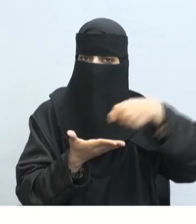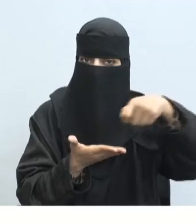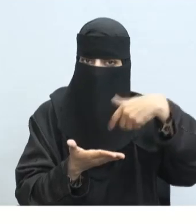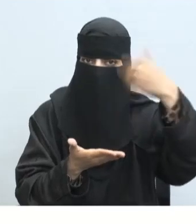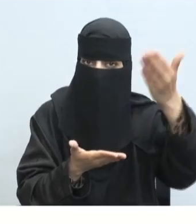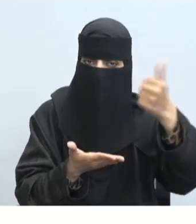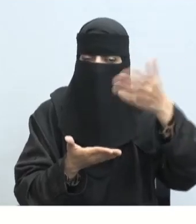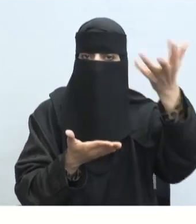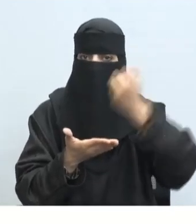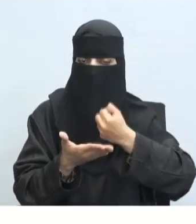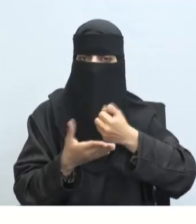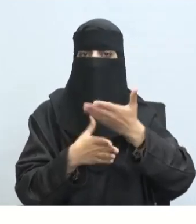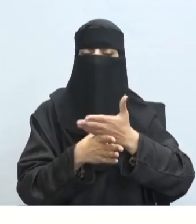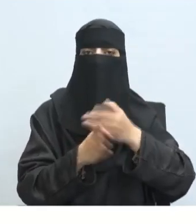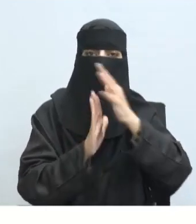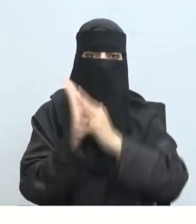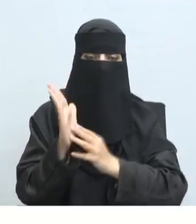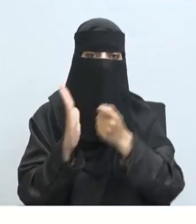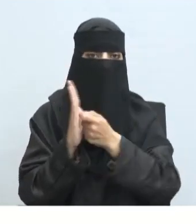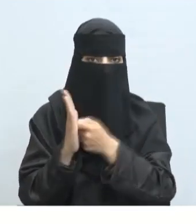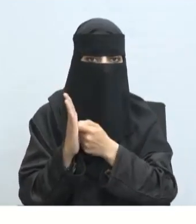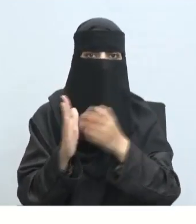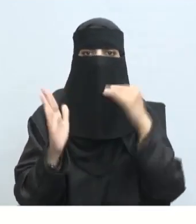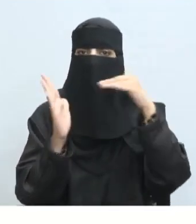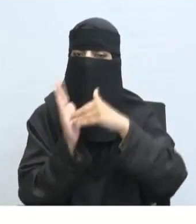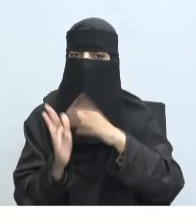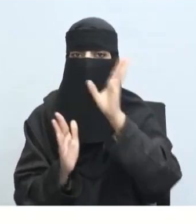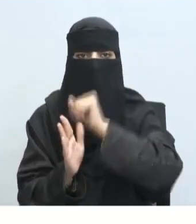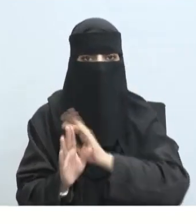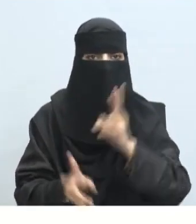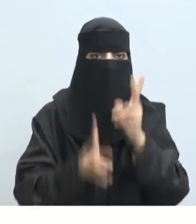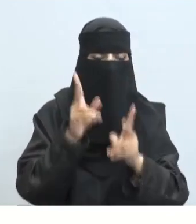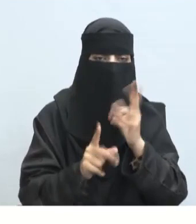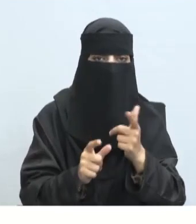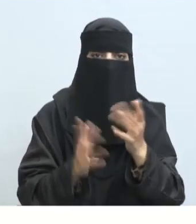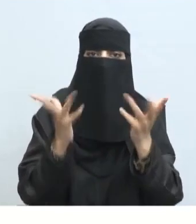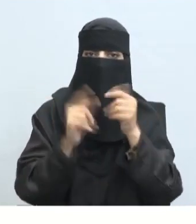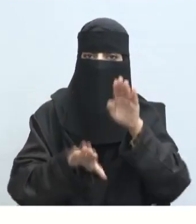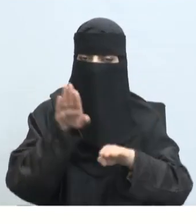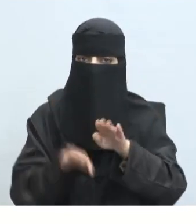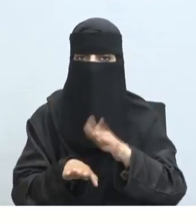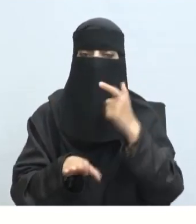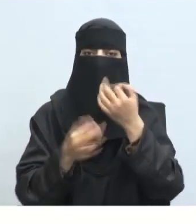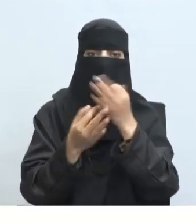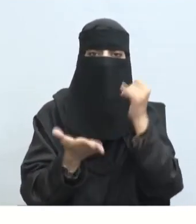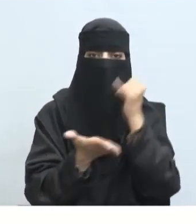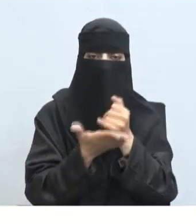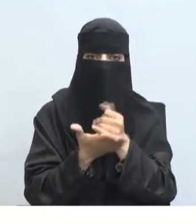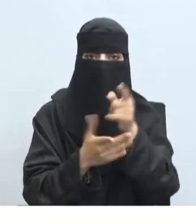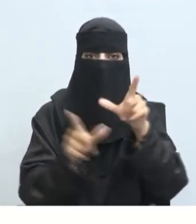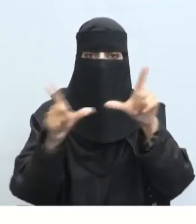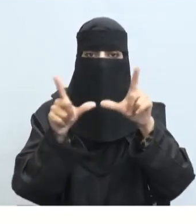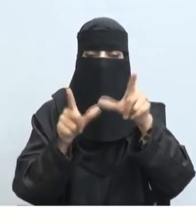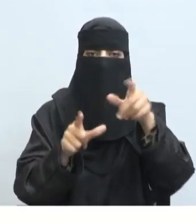وعمليه جلب الاموال اصدار تقرير مالي بعد انتهاء الفعاليه ما هي الميزانيه تقدير الميزانيه كل ذلك يتعلق